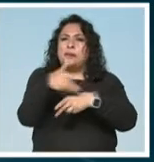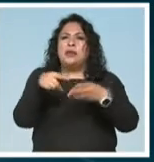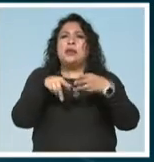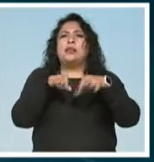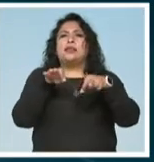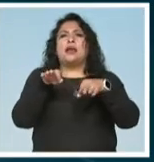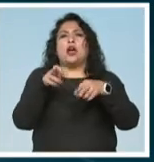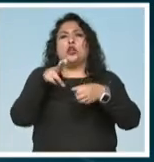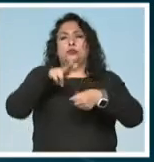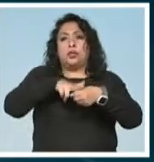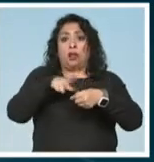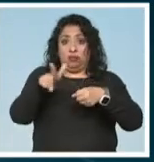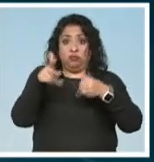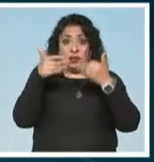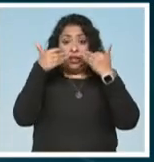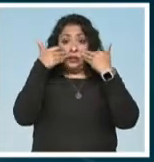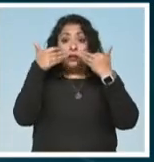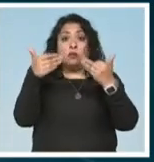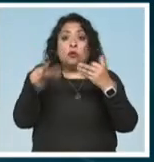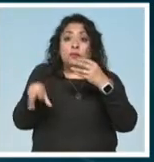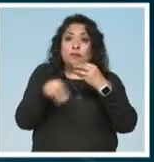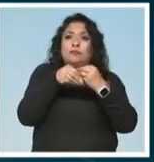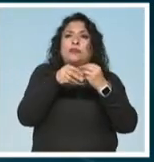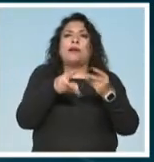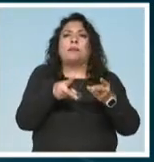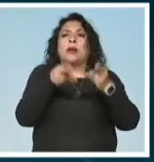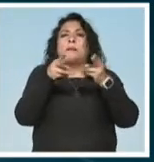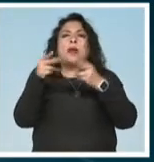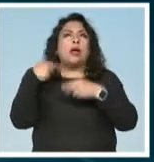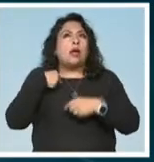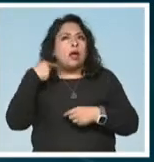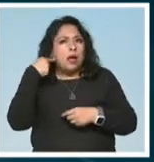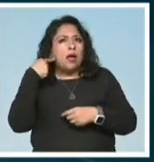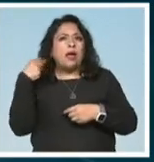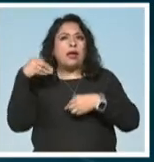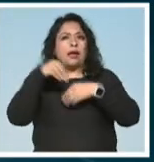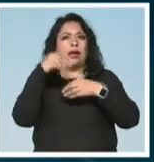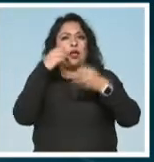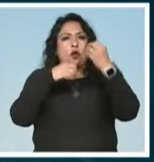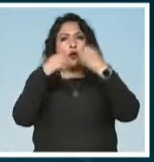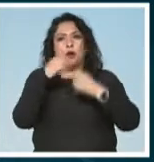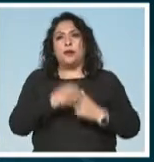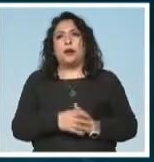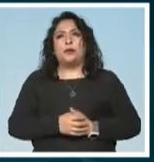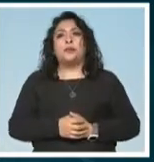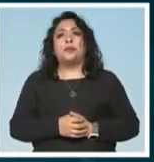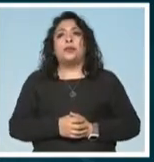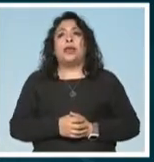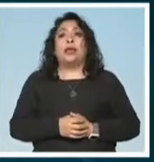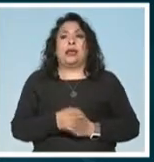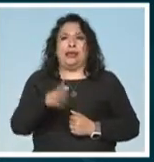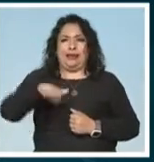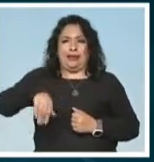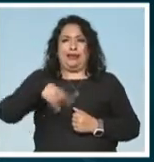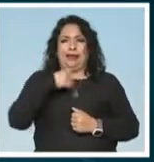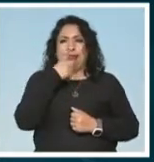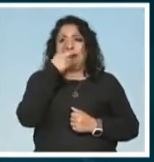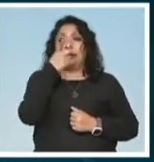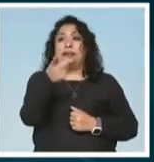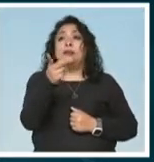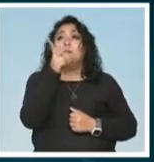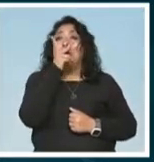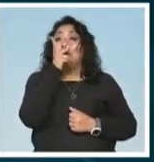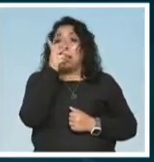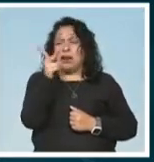salud, cuyos testimonios se integran como fragmentos de audio a la pieza. Wie Sie schon sagten, es ist so